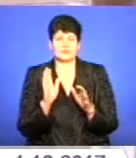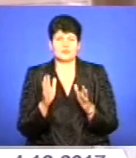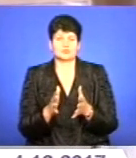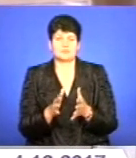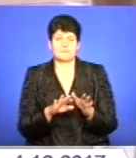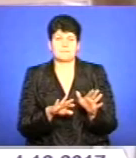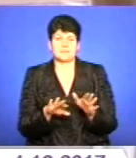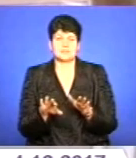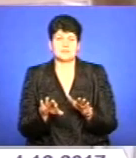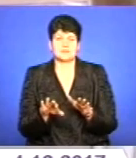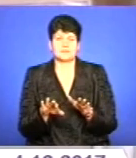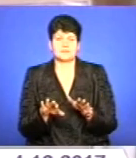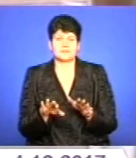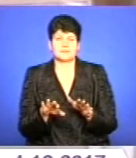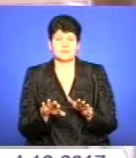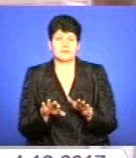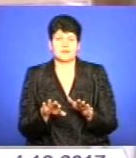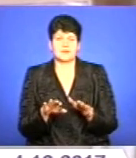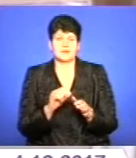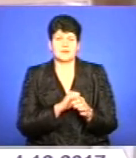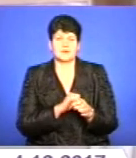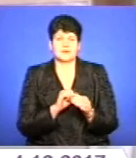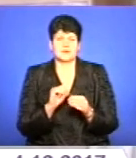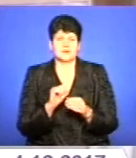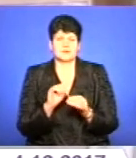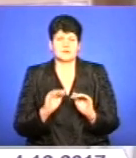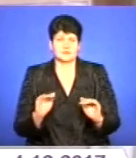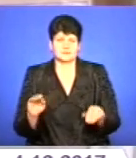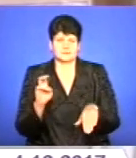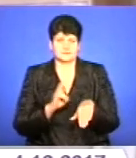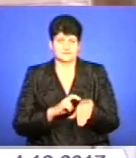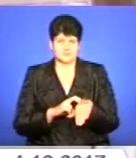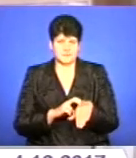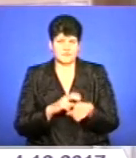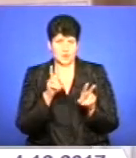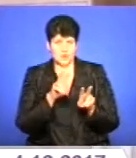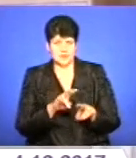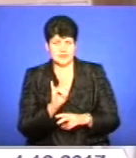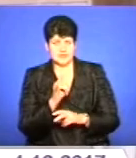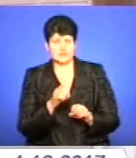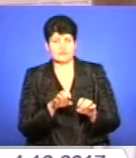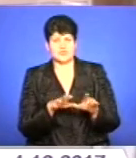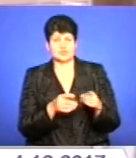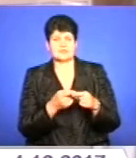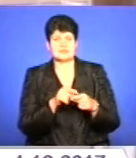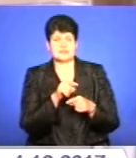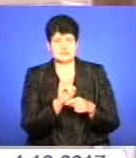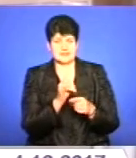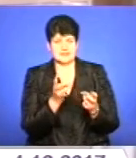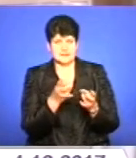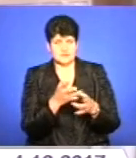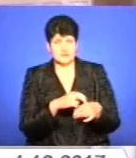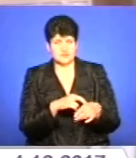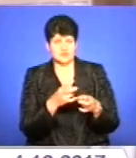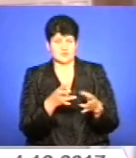після педіатра. Педіатр оглядає дитину і вирішує, треба цій дитині лікаря-спеціаліста чи